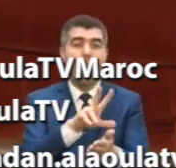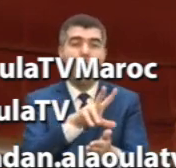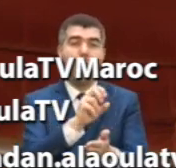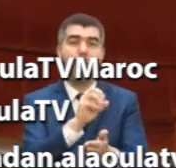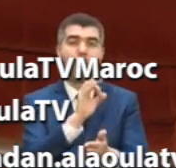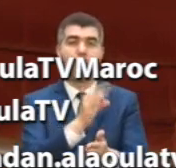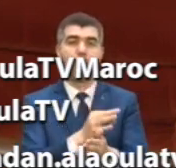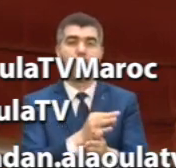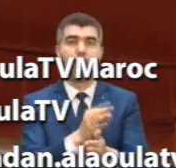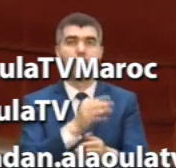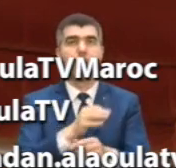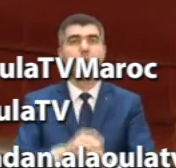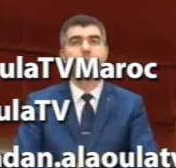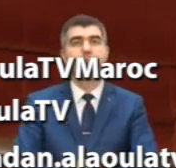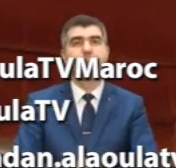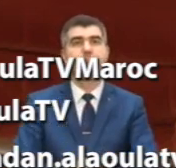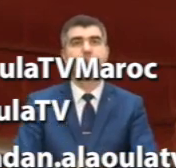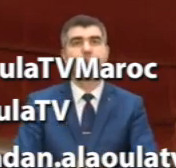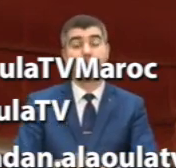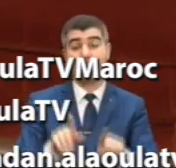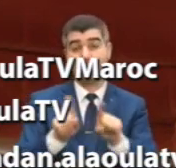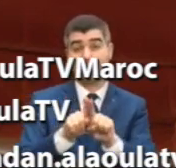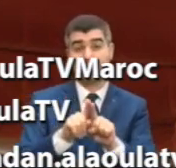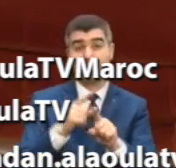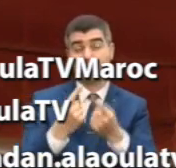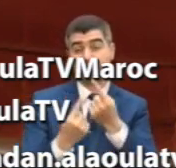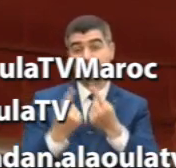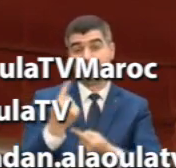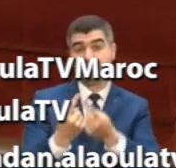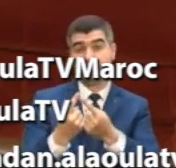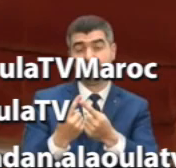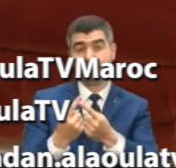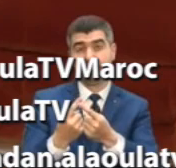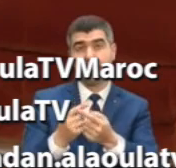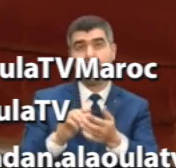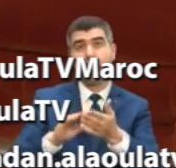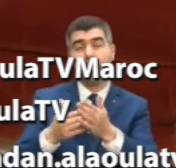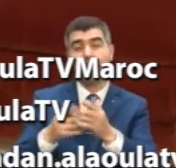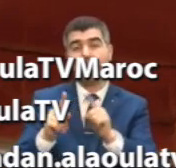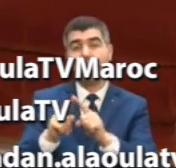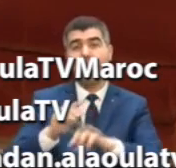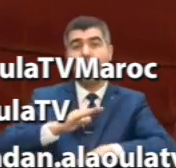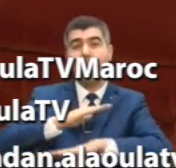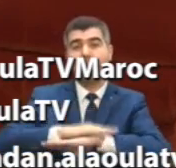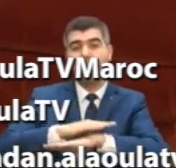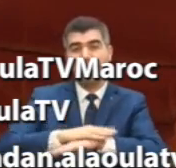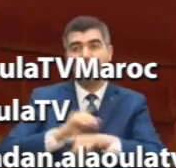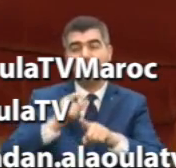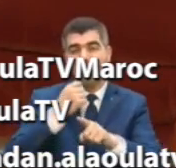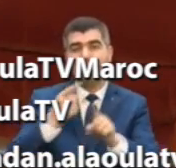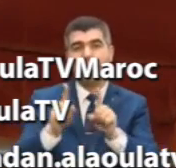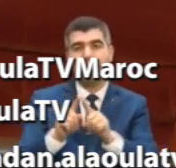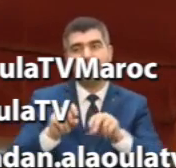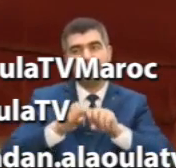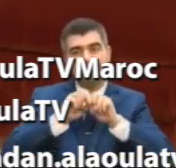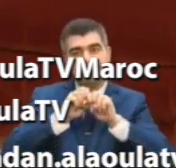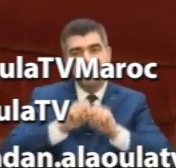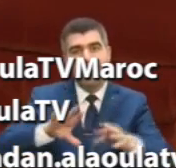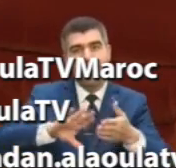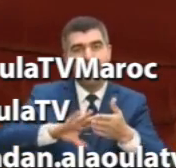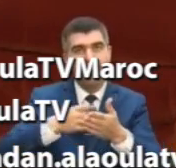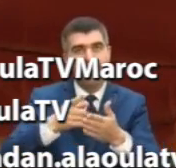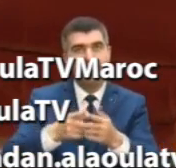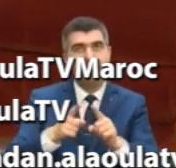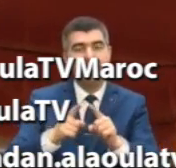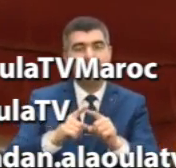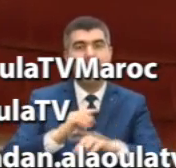في المرفق العام. لكن لا ينبغي أن نخلط رجاء ما بين تخليق الحياة العامة لا موغاليزاسيون دو لا في بوبليك